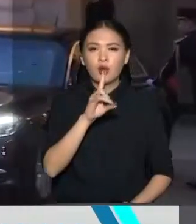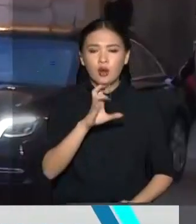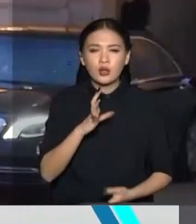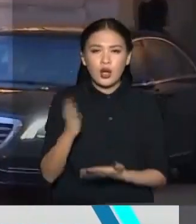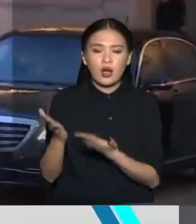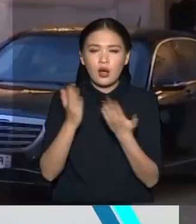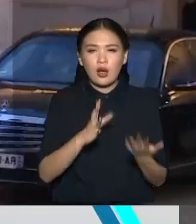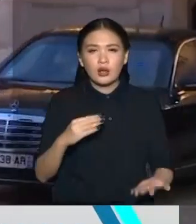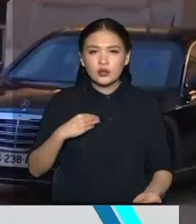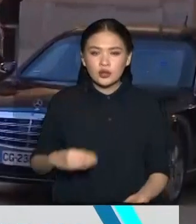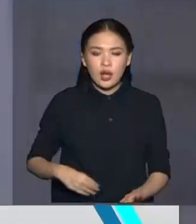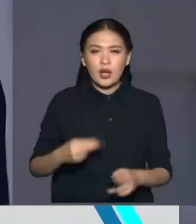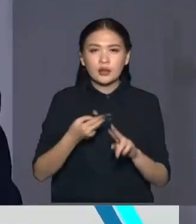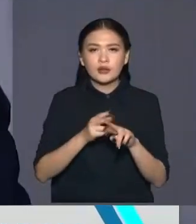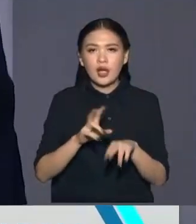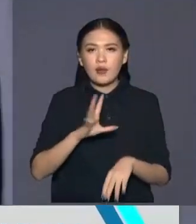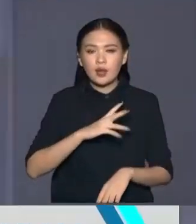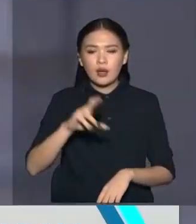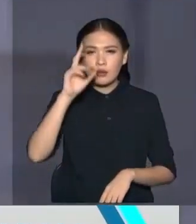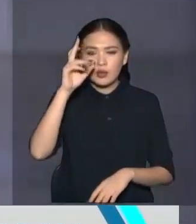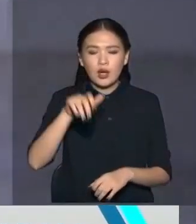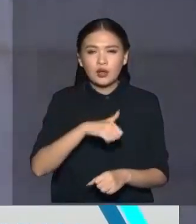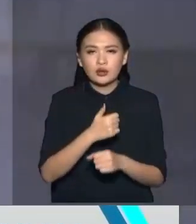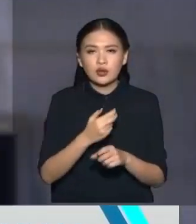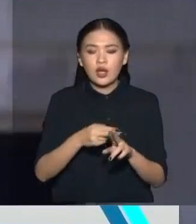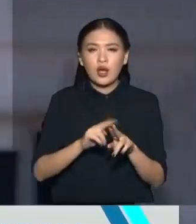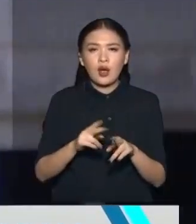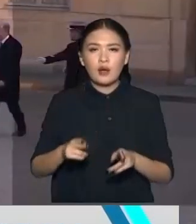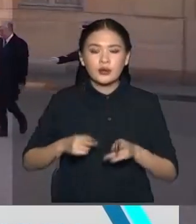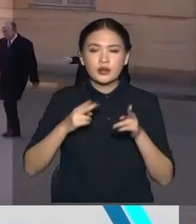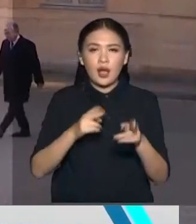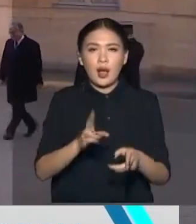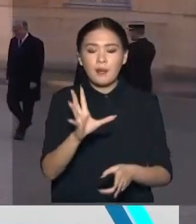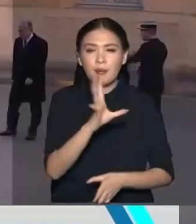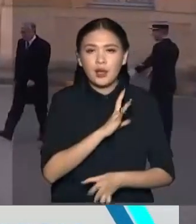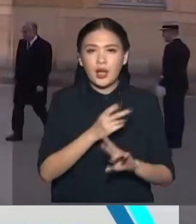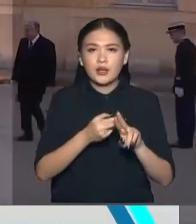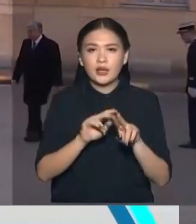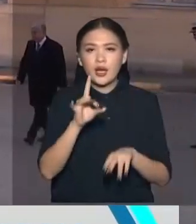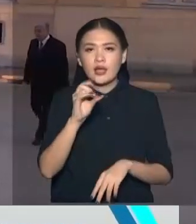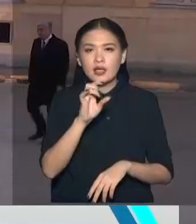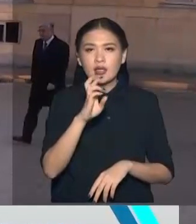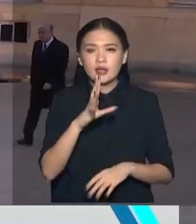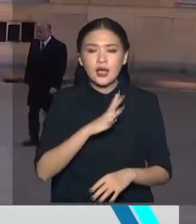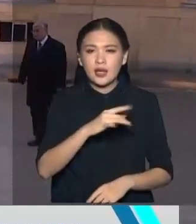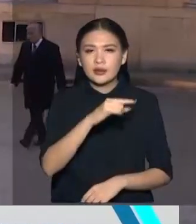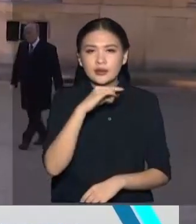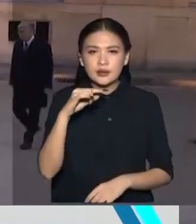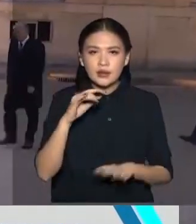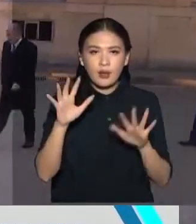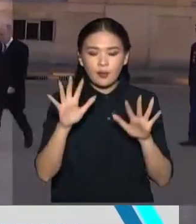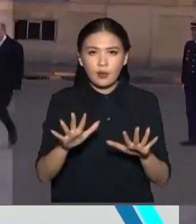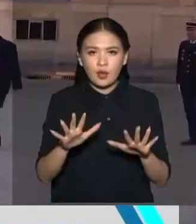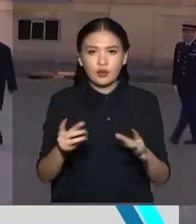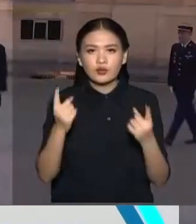шақырған. Соның сәті түсіп, мемлекет басшысы ресми сапармен арнайы келді. Макрон өз резиденциясында Елисей сарайында салтанат атпен